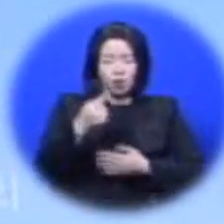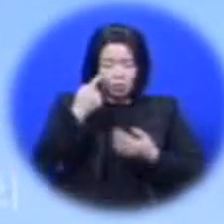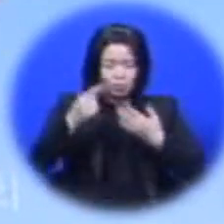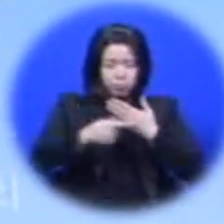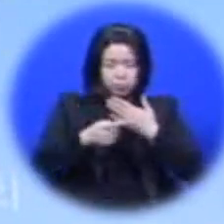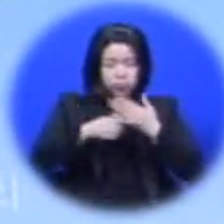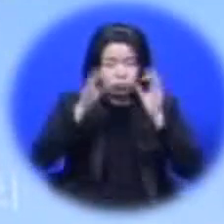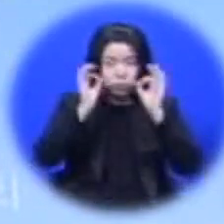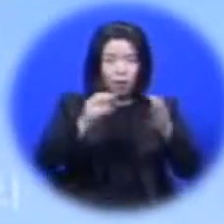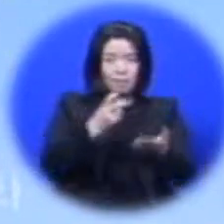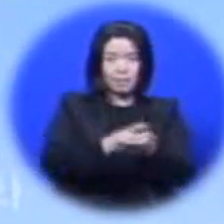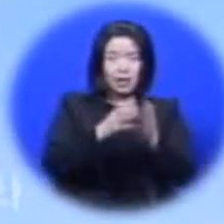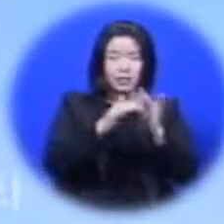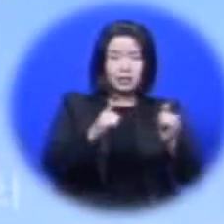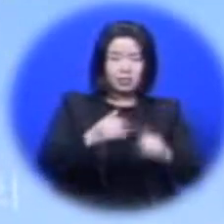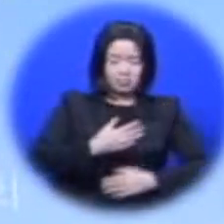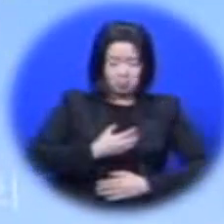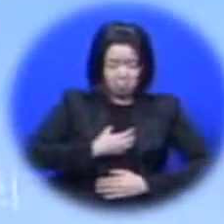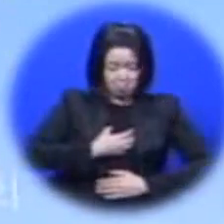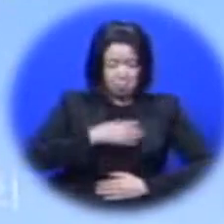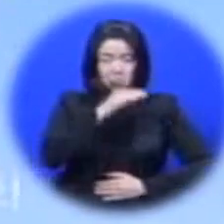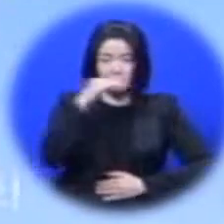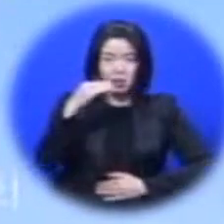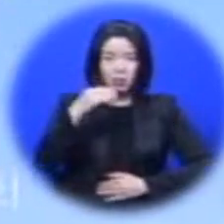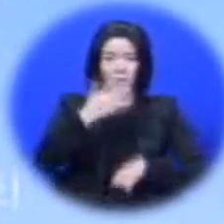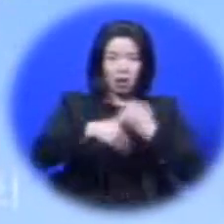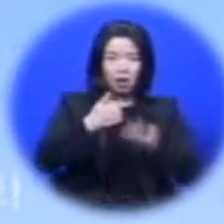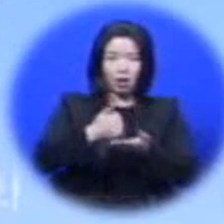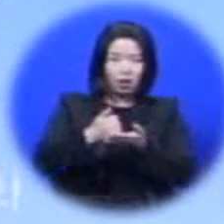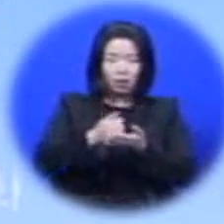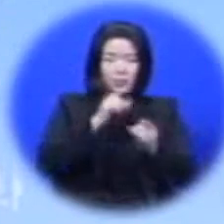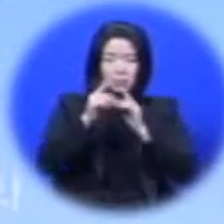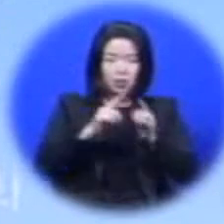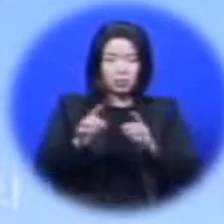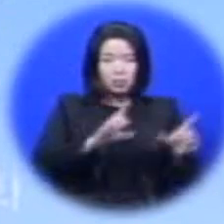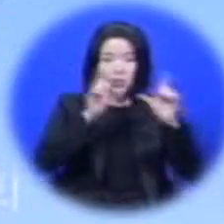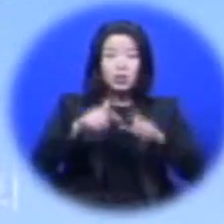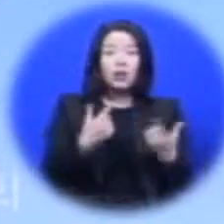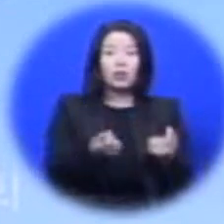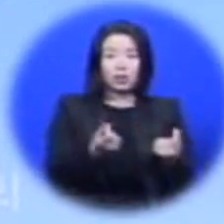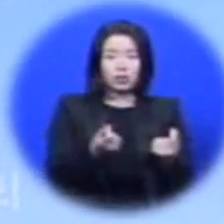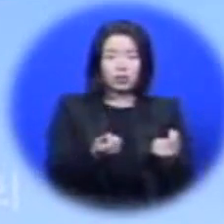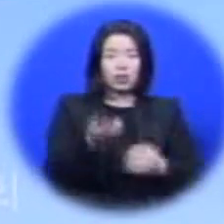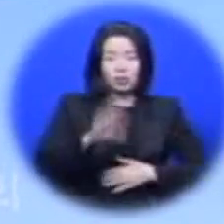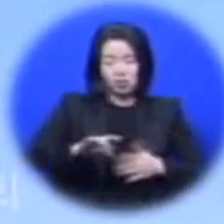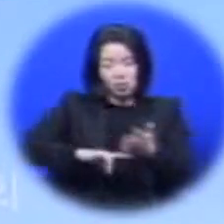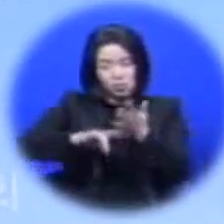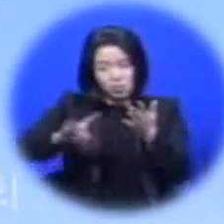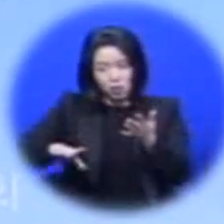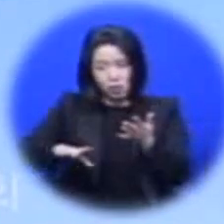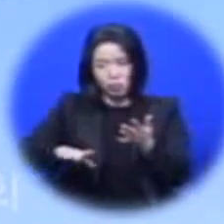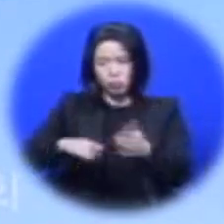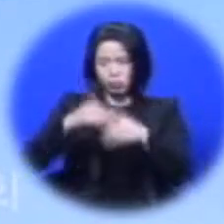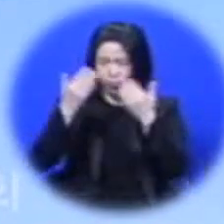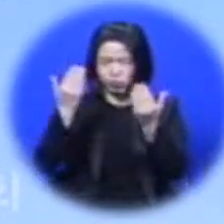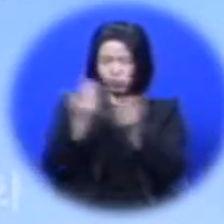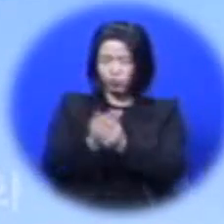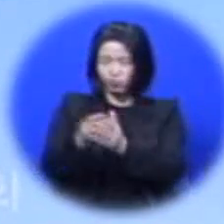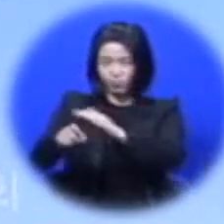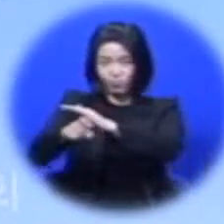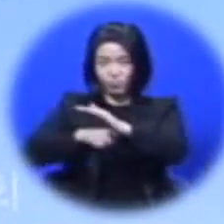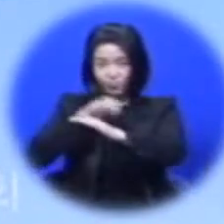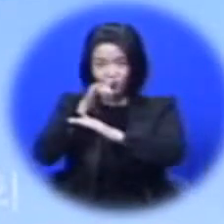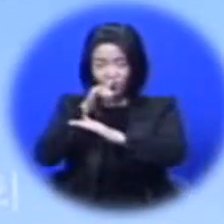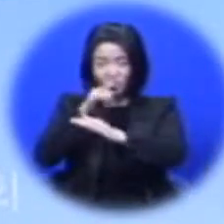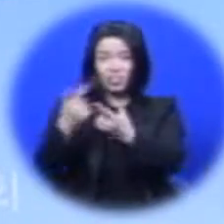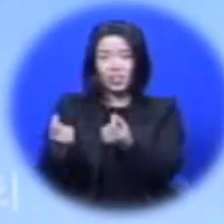바리새인이 훨씬 경건하고 하나님 말씀대로 살았는데 세리는 이건 완전히 도둑놈이라는. 그때